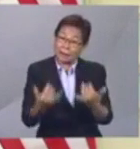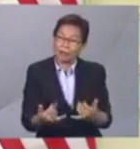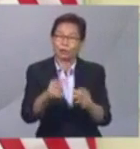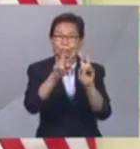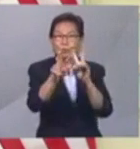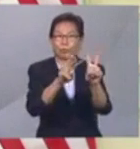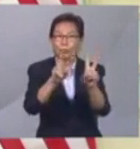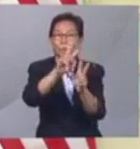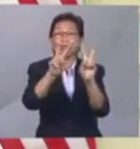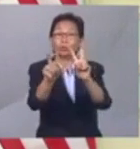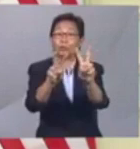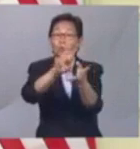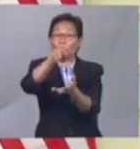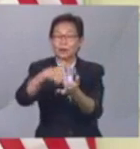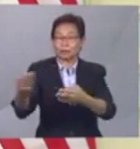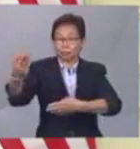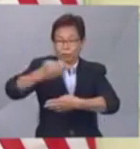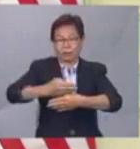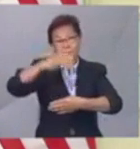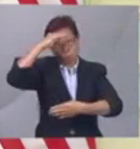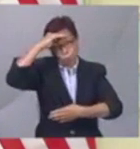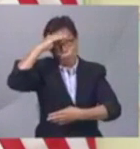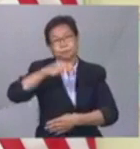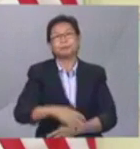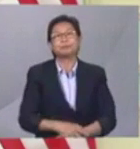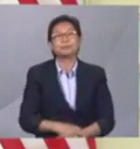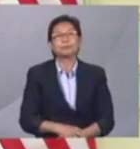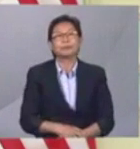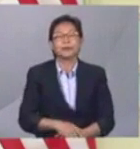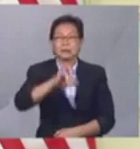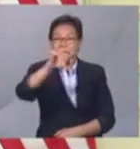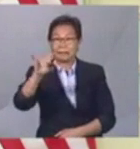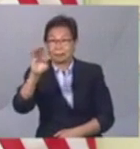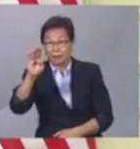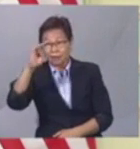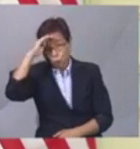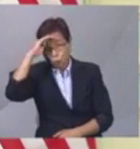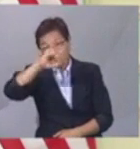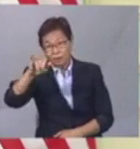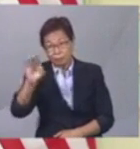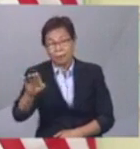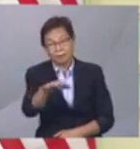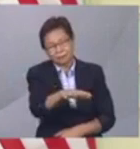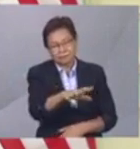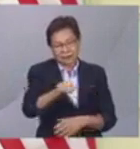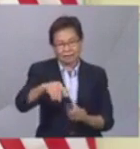22 pusat kuarantin di Johor, di Johor Bahru dan sekitarnya.